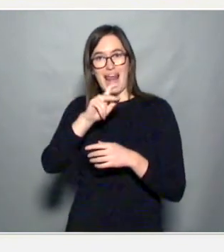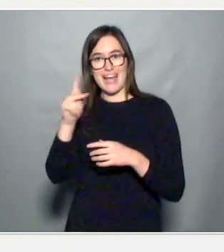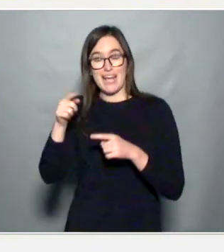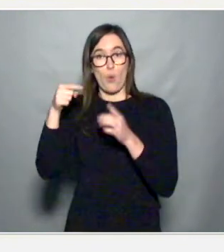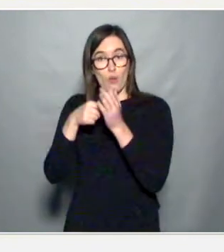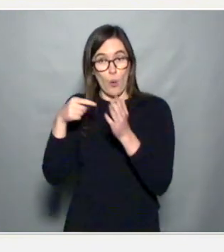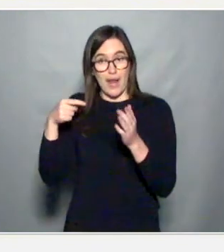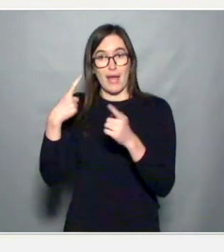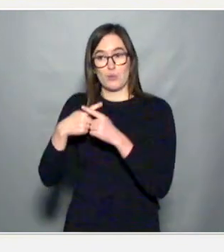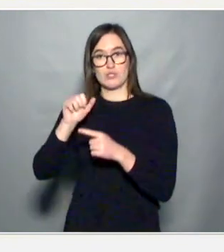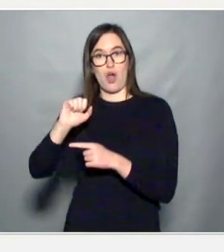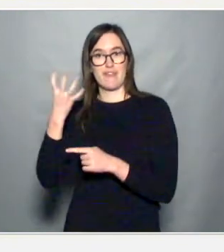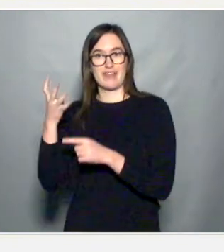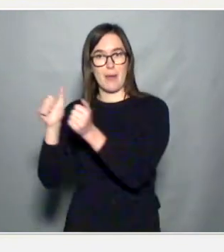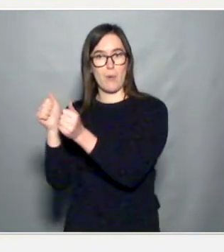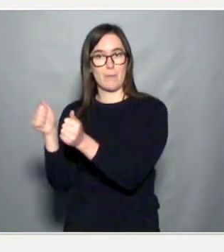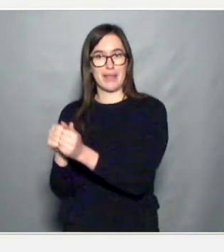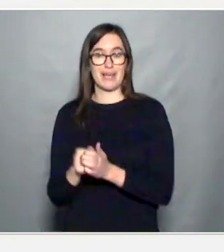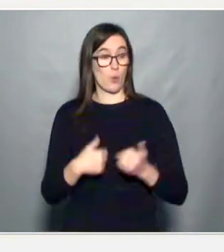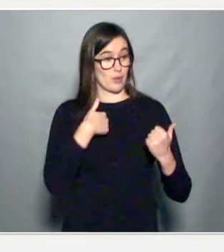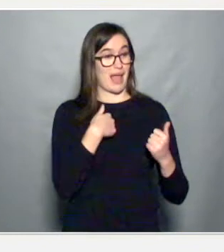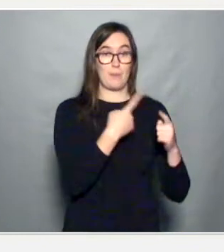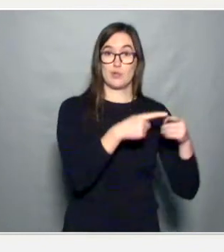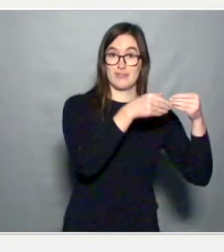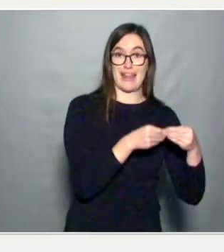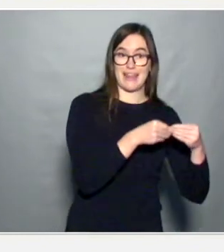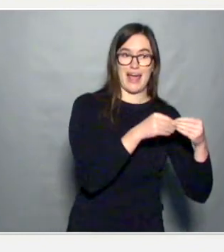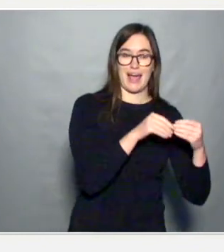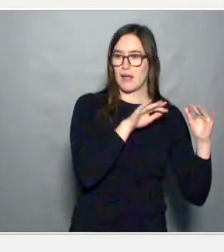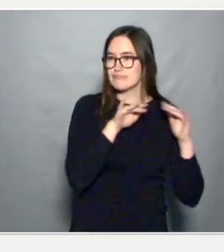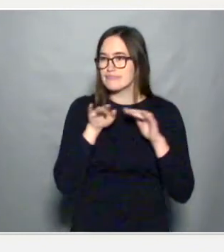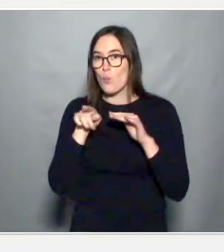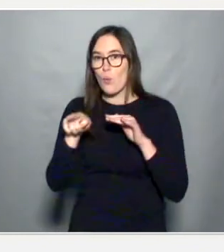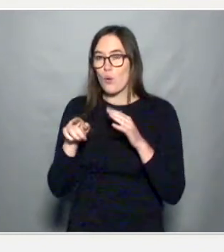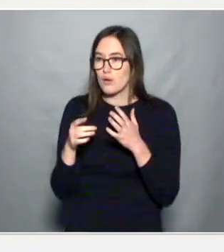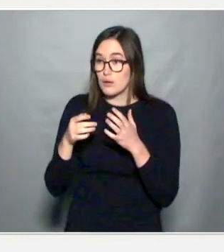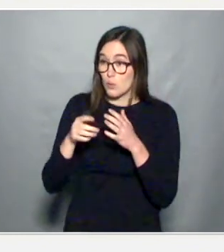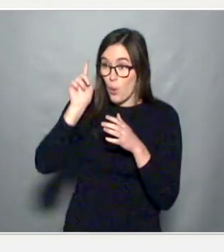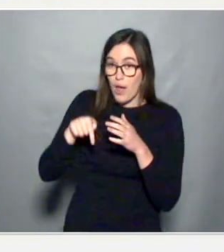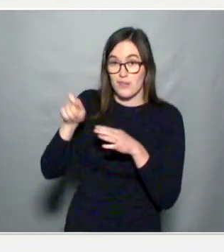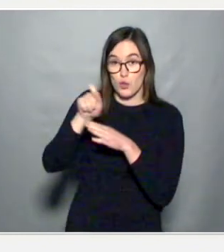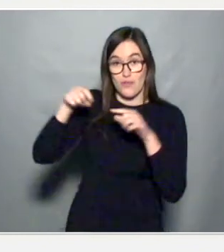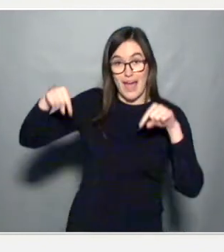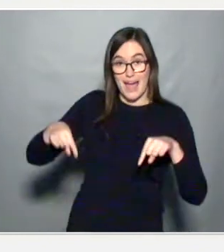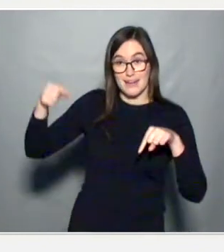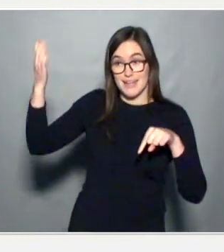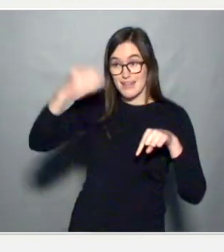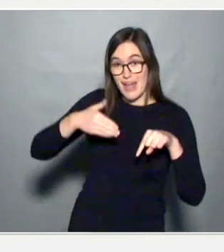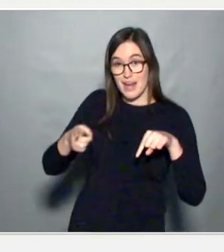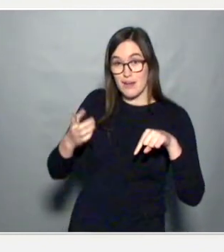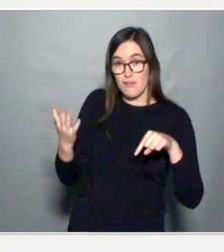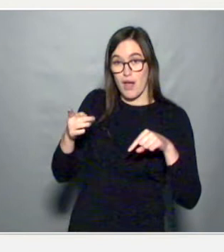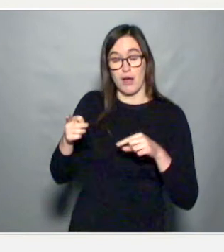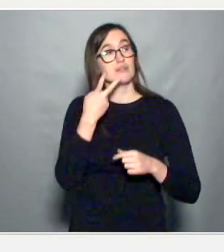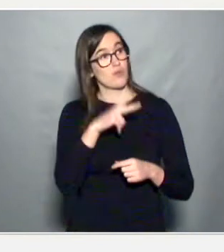A4-papper. Jag och mina vänner kliver fram till honom och så frågar vi just om det går att tatuera sig hos honom ikväll.